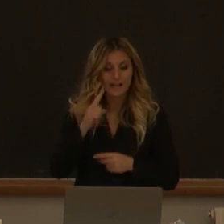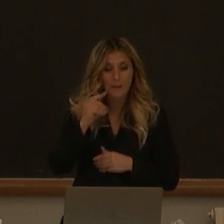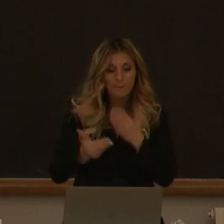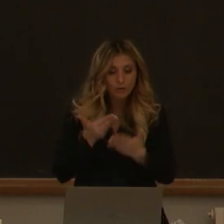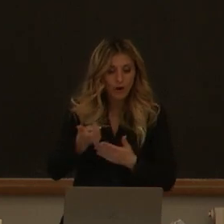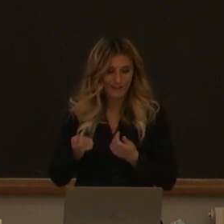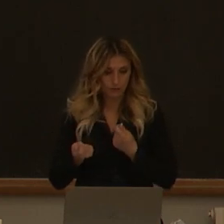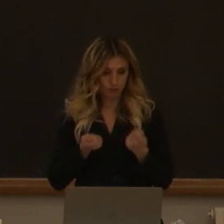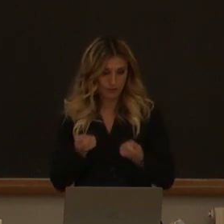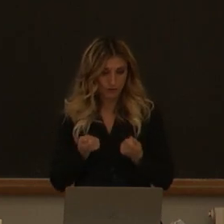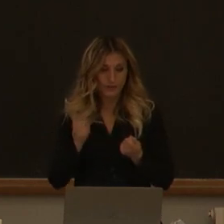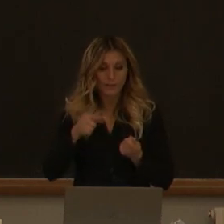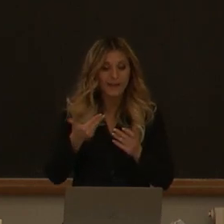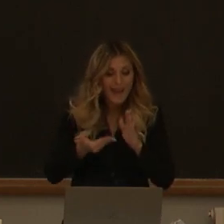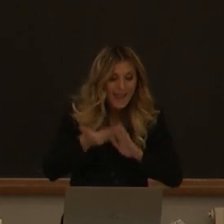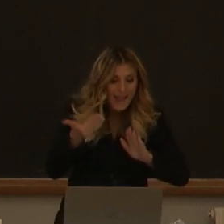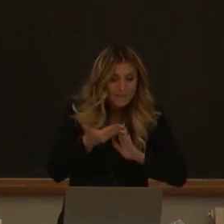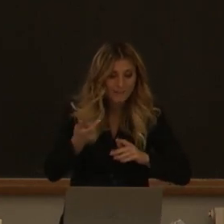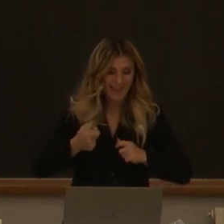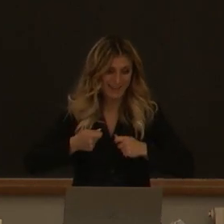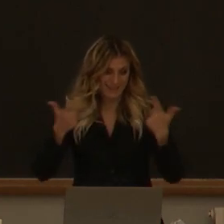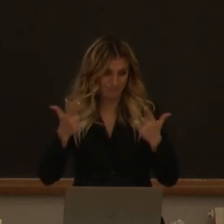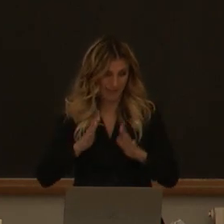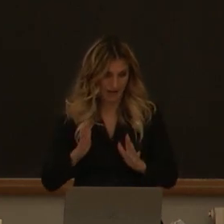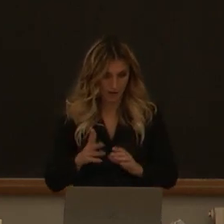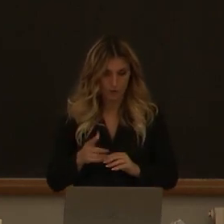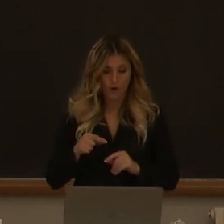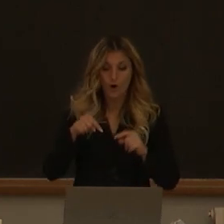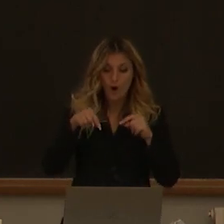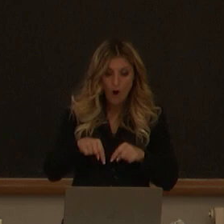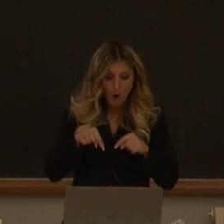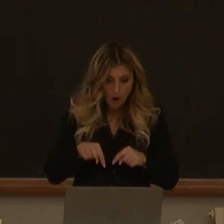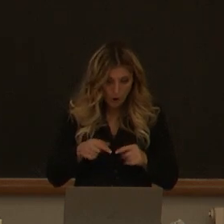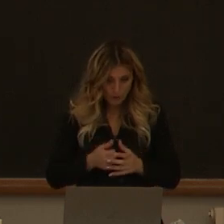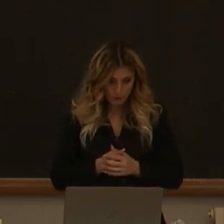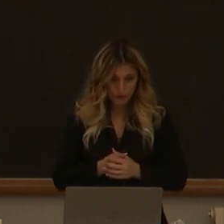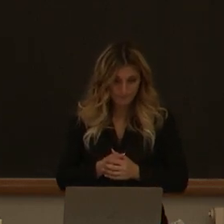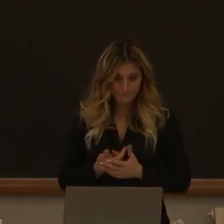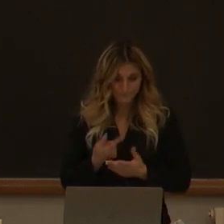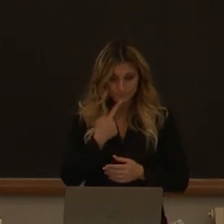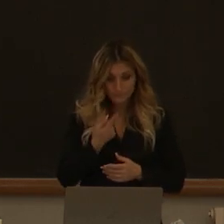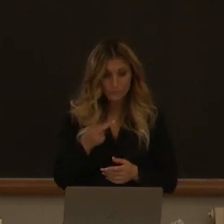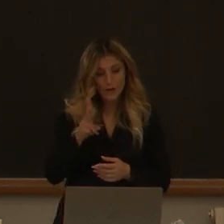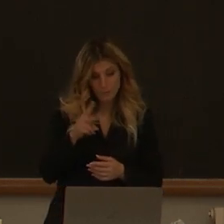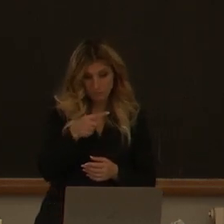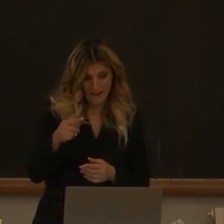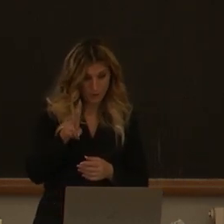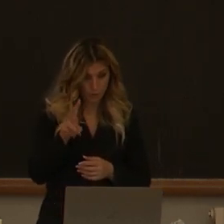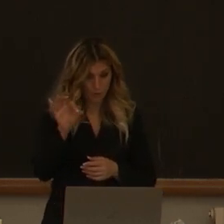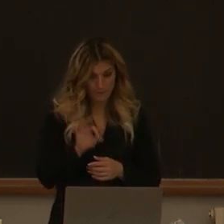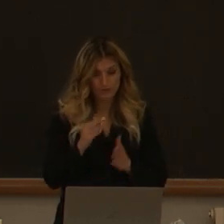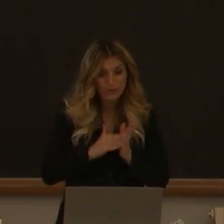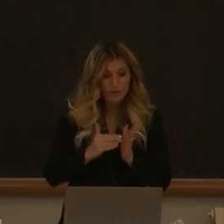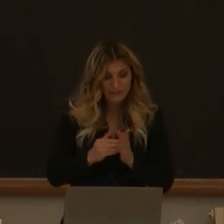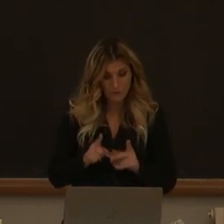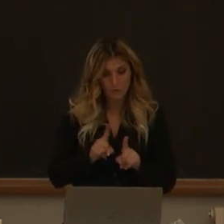scarti per limitare gli sprechi. Poi l'importante è che ancora oggi meno del 2% dei rifiuti organici viene